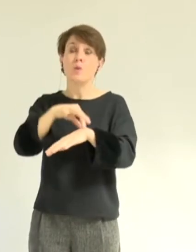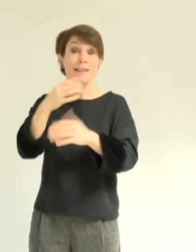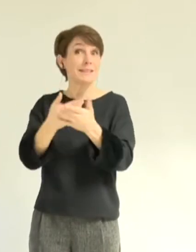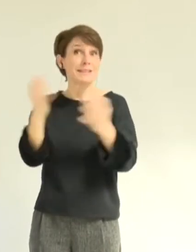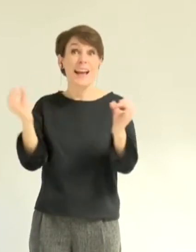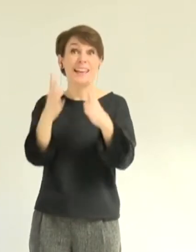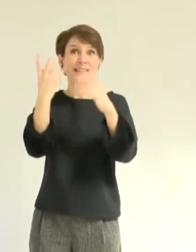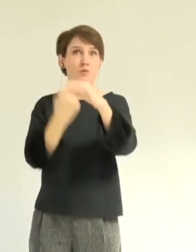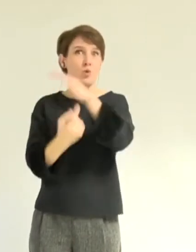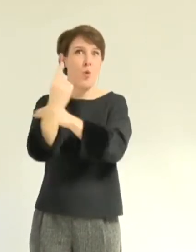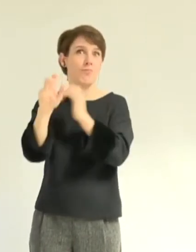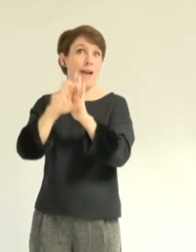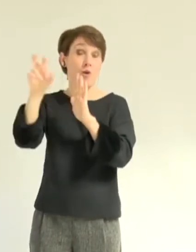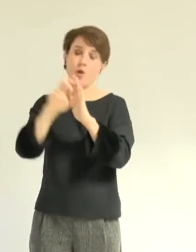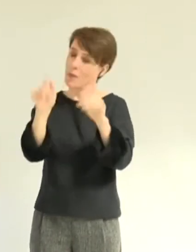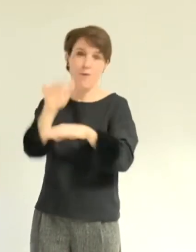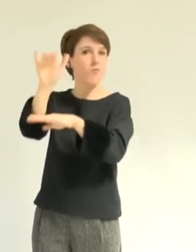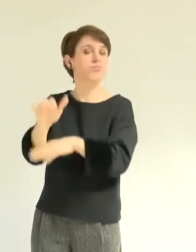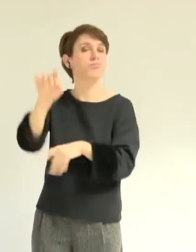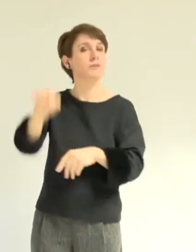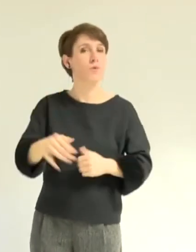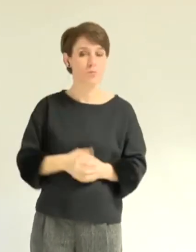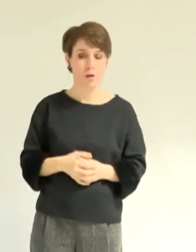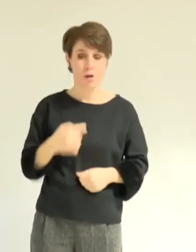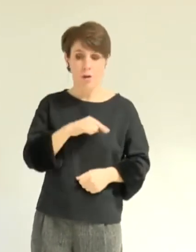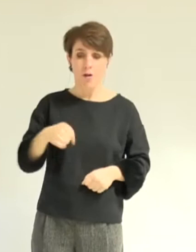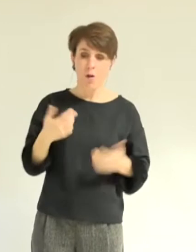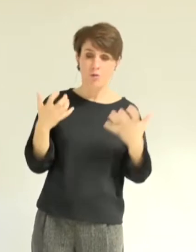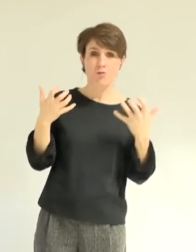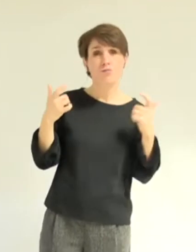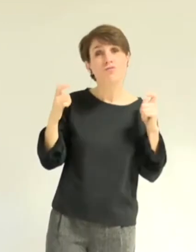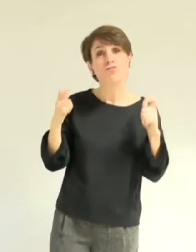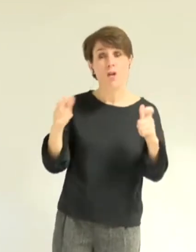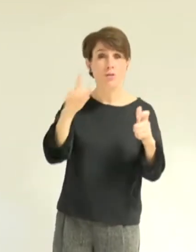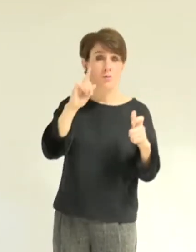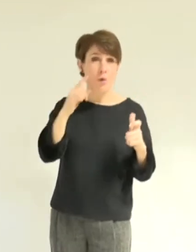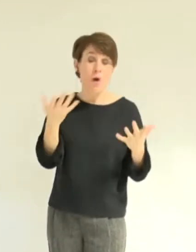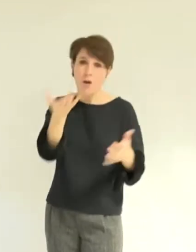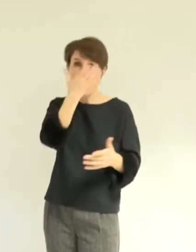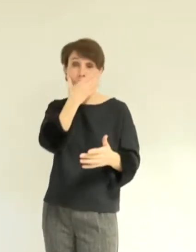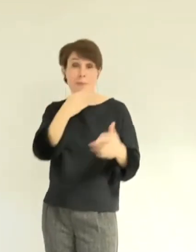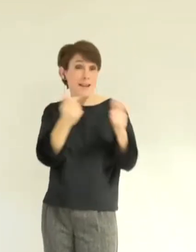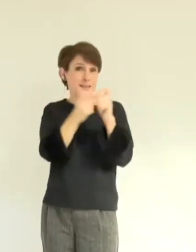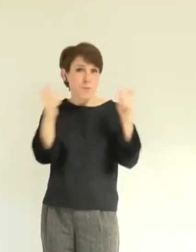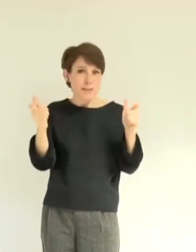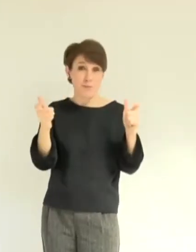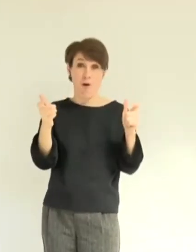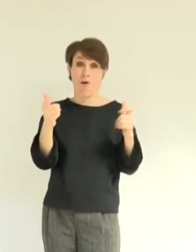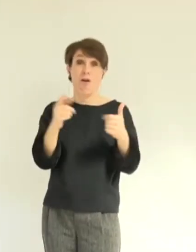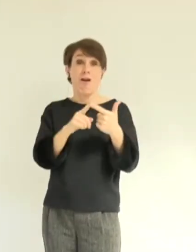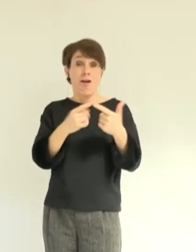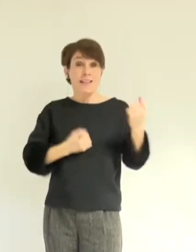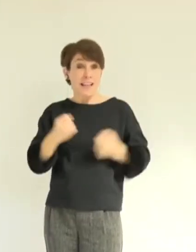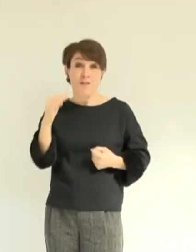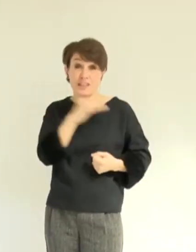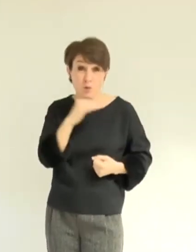et elle doit le rester. Nous avons la chance de bénéficier d'un très bel établissement, d'un service des urgences, de la dernière